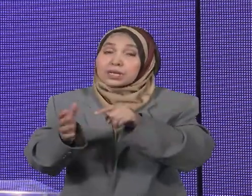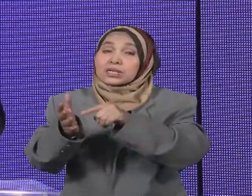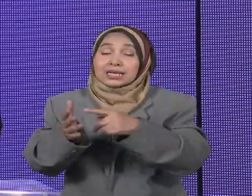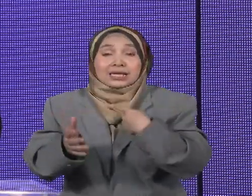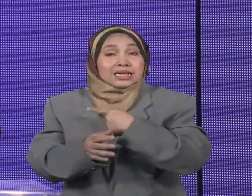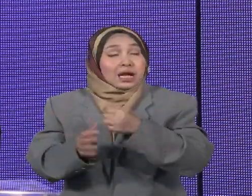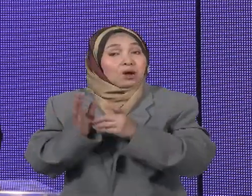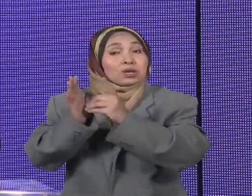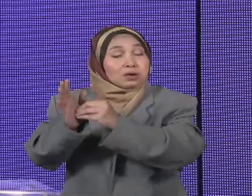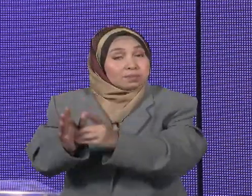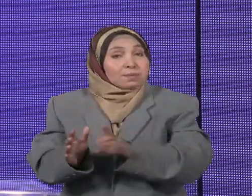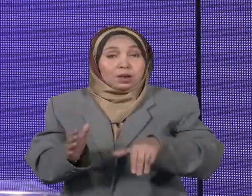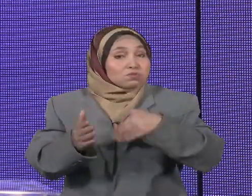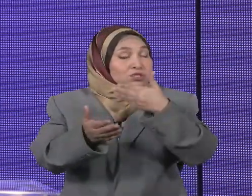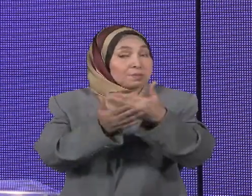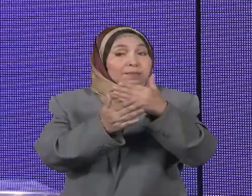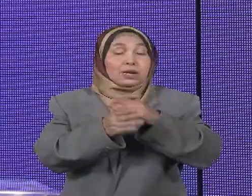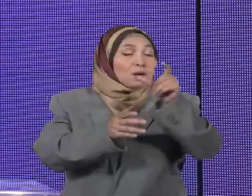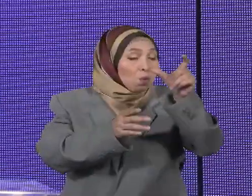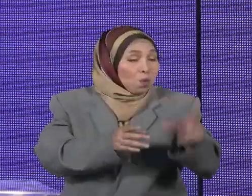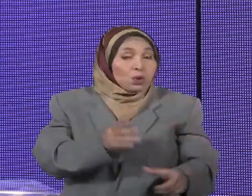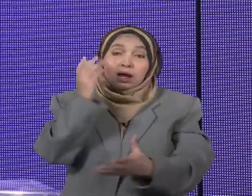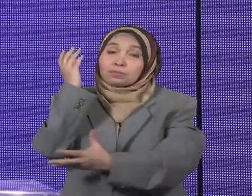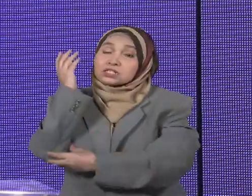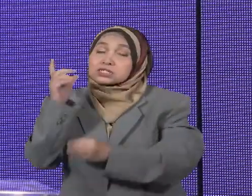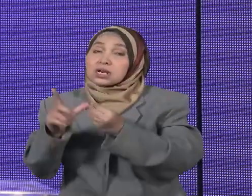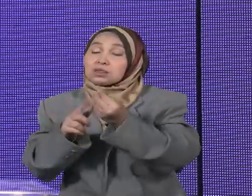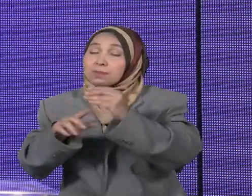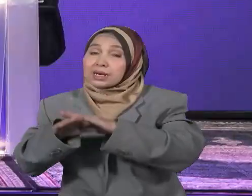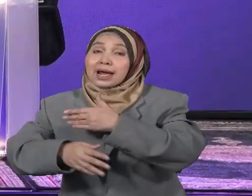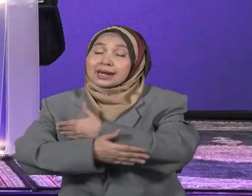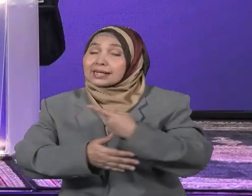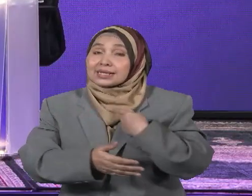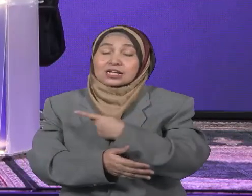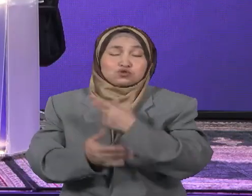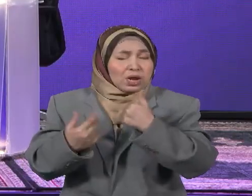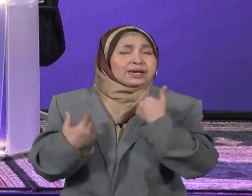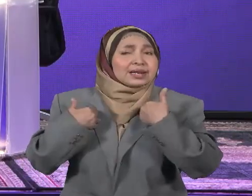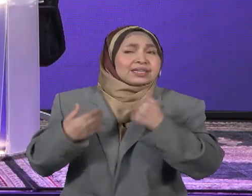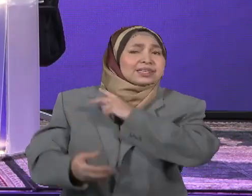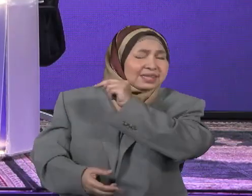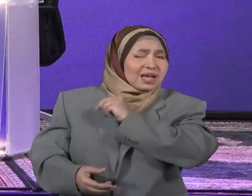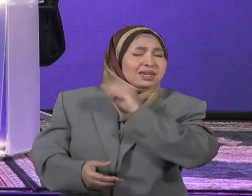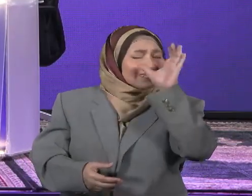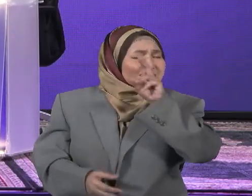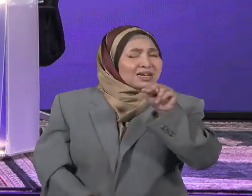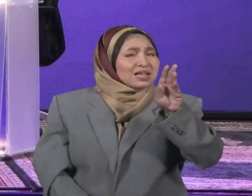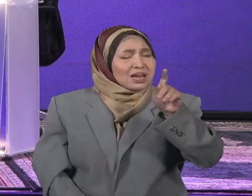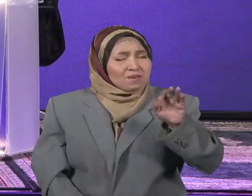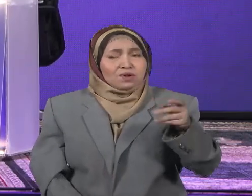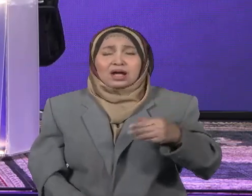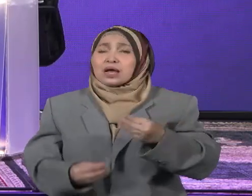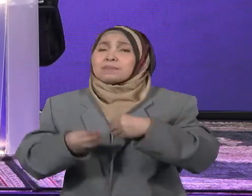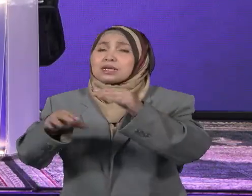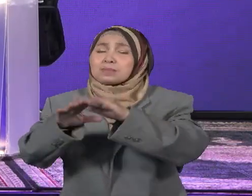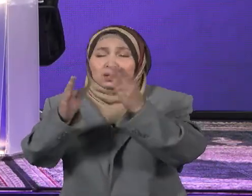ni kalau derma belum sampai lagi pada orang miskin ke, kepada anak kita, kita dah ada niat dah, kita dah cari nafkah ataupun kita nak bagi pada